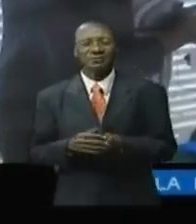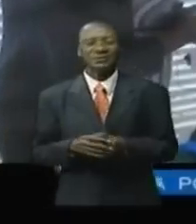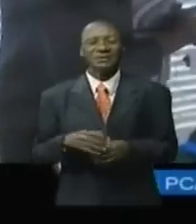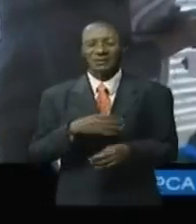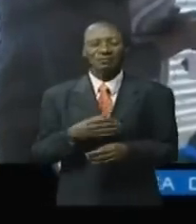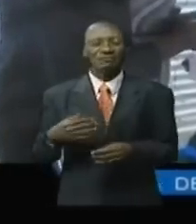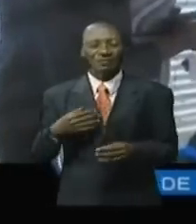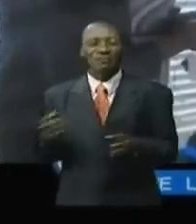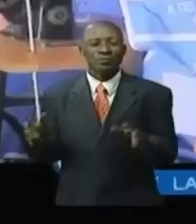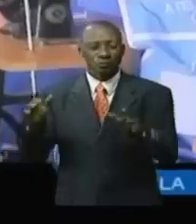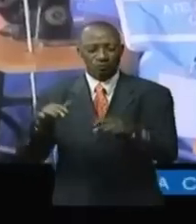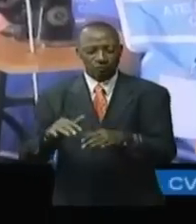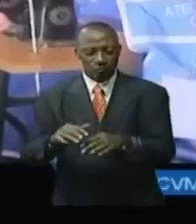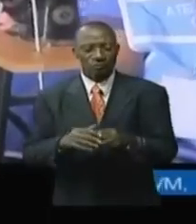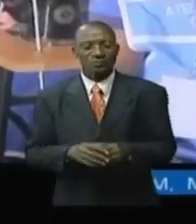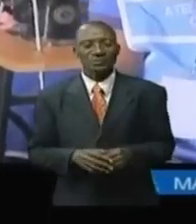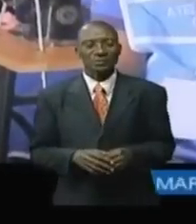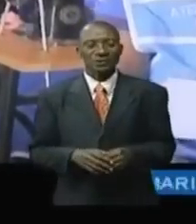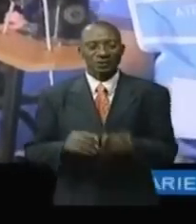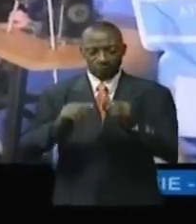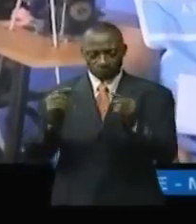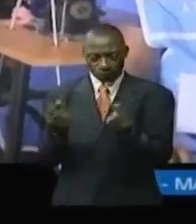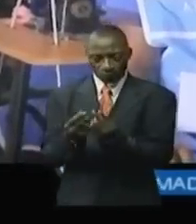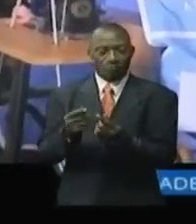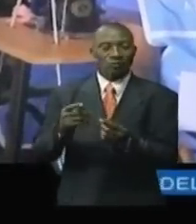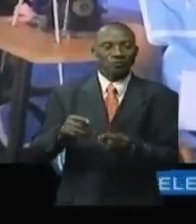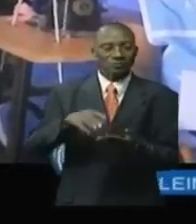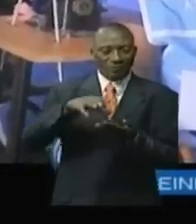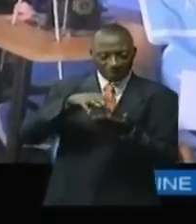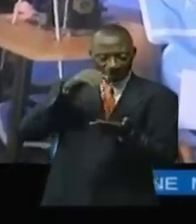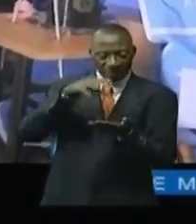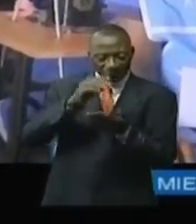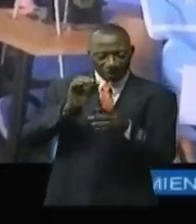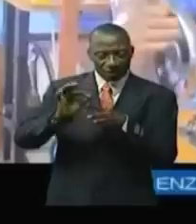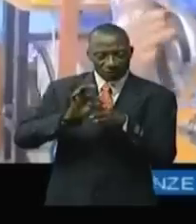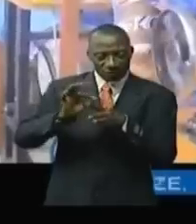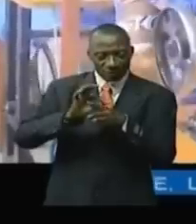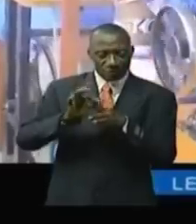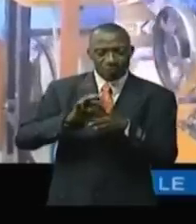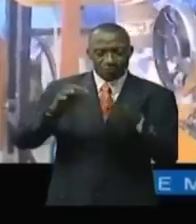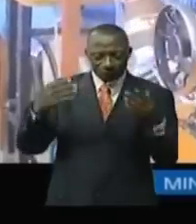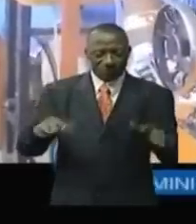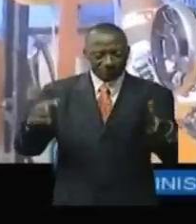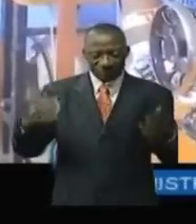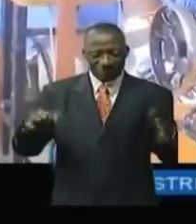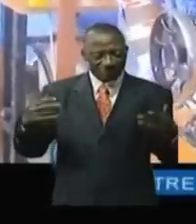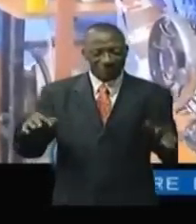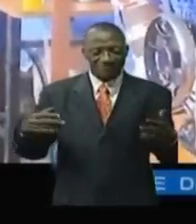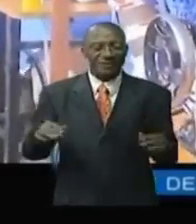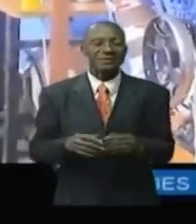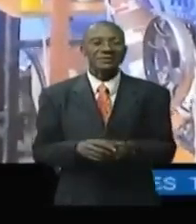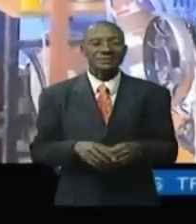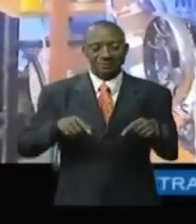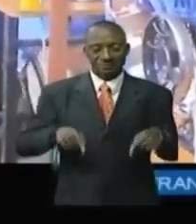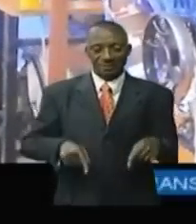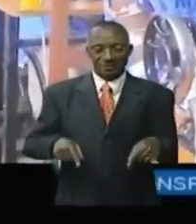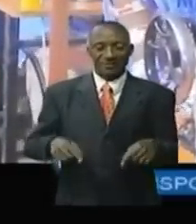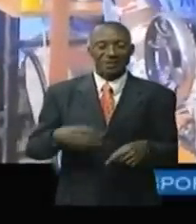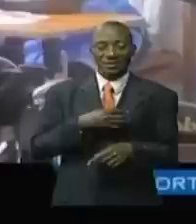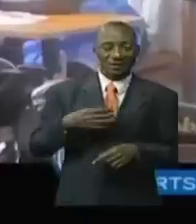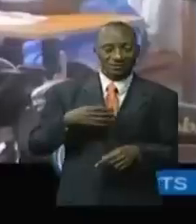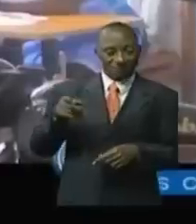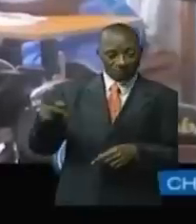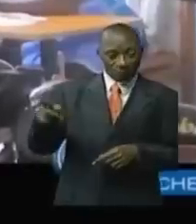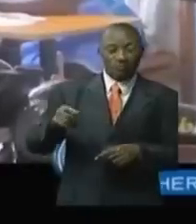vente sur le marché. Pour Christine Mavé, âgée de seulement 19 ans, grâce à cette formation, elle peut désormais espérer à une